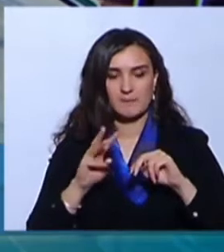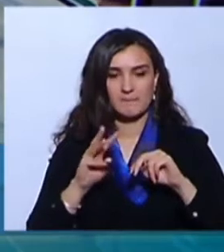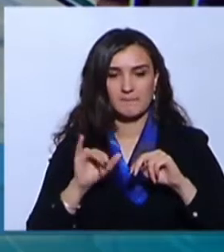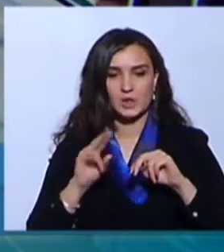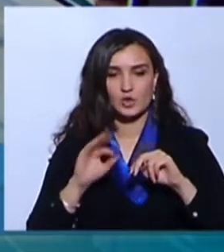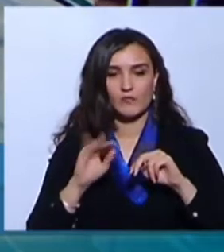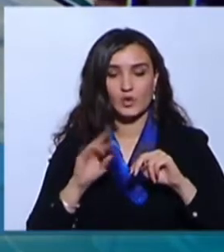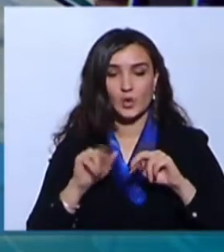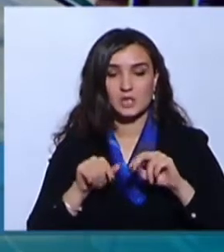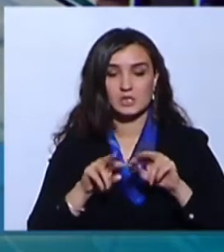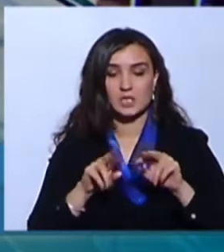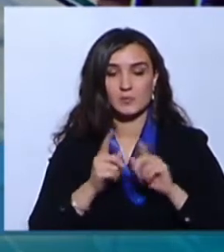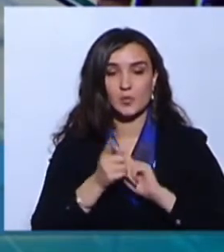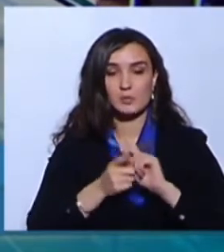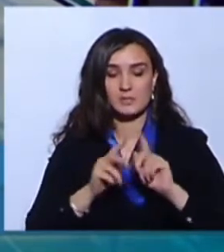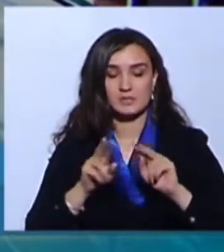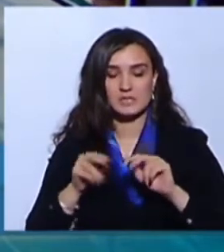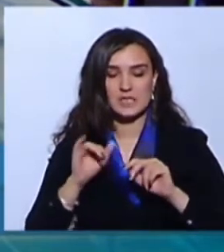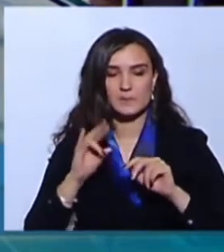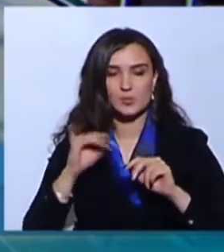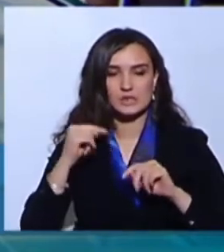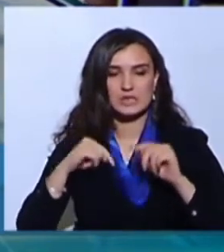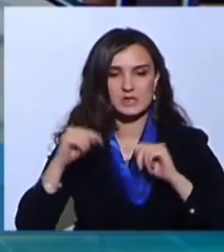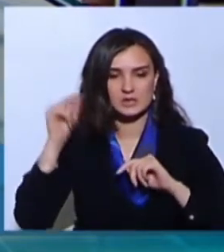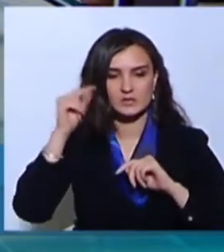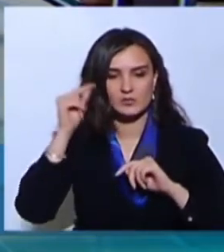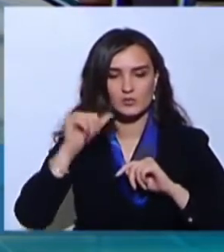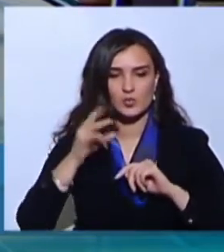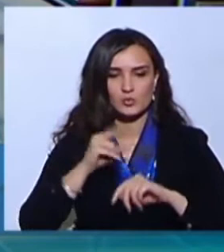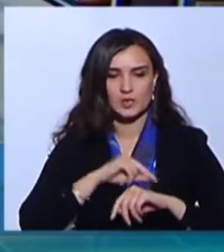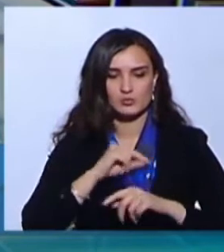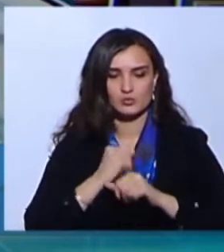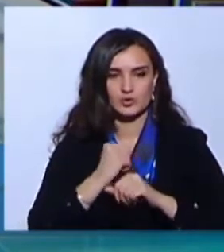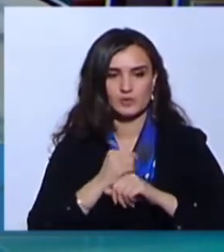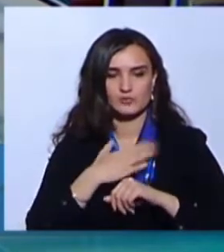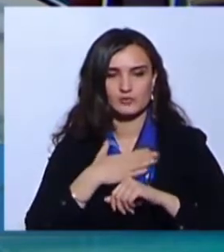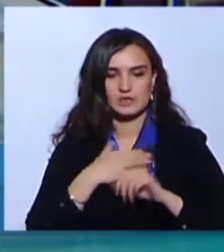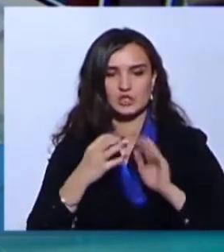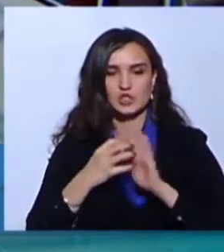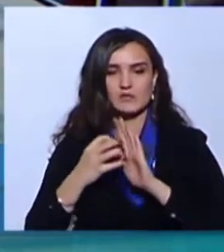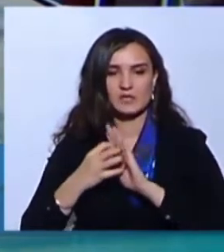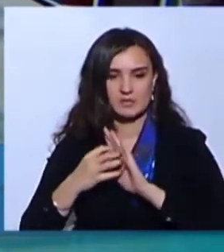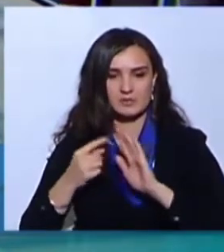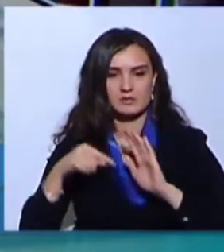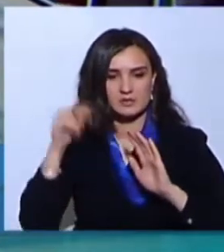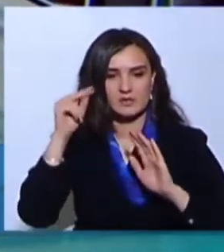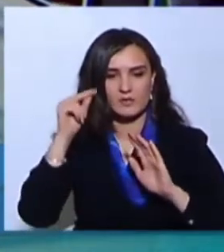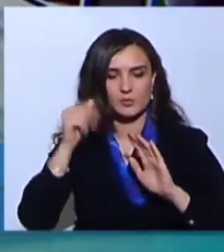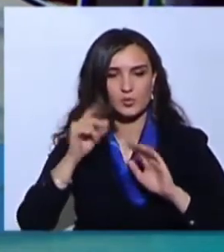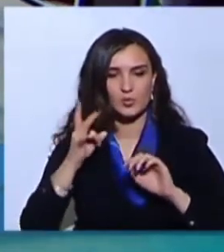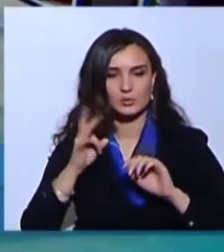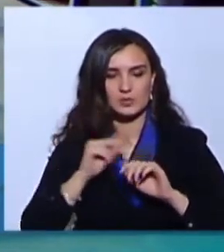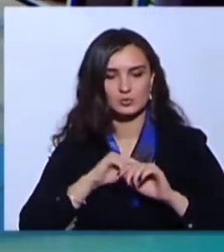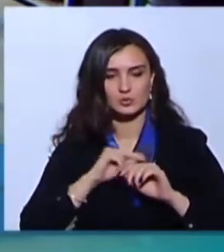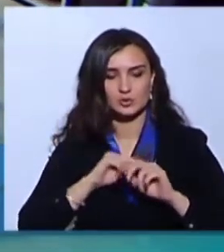მიკროფლორის ფორმირებასთან ერთად ჩვენი იმუნიტეტი სწავლობს, რანაირად უნდა იმუშაოს. ჩვენი ლიმფური ჯირკვლები სწავლობენ, რანაირად უნდა იმუშაოს.